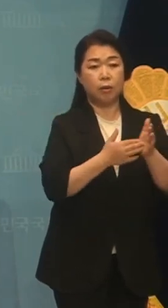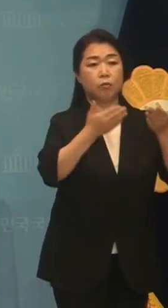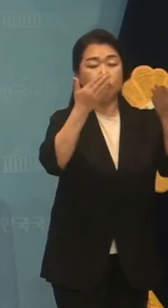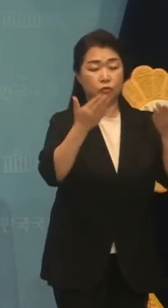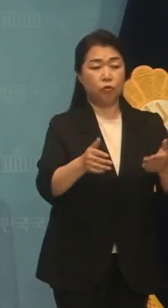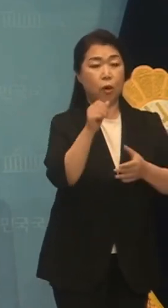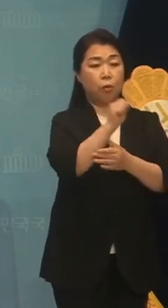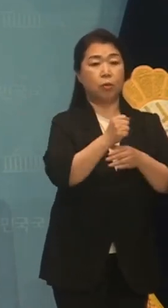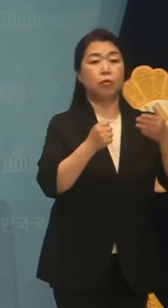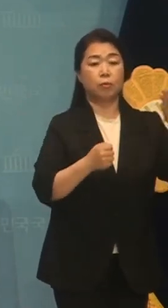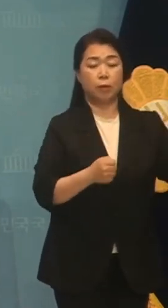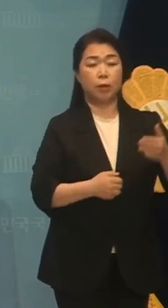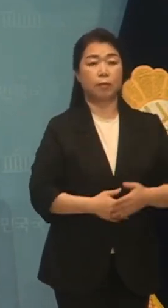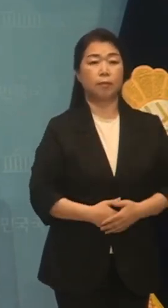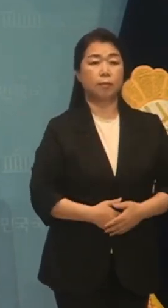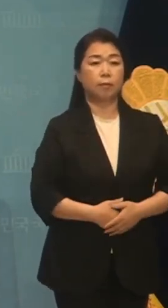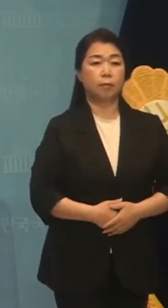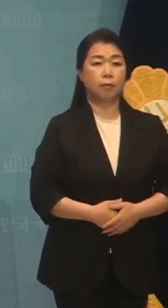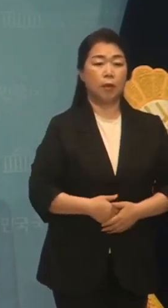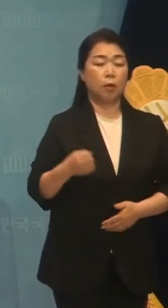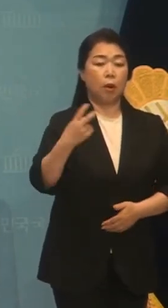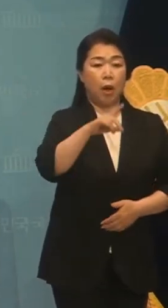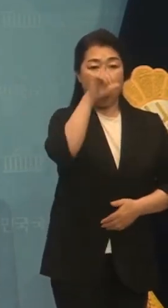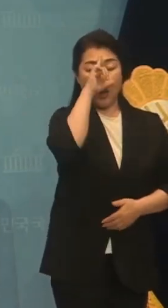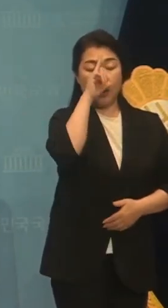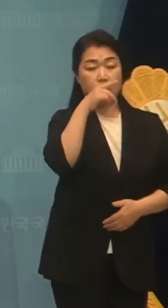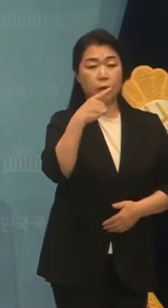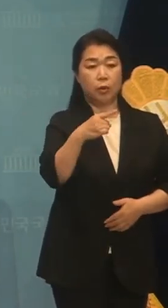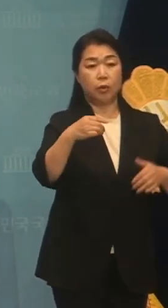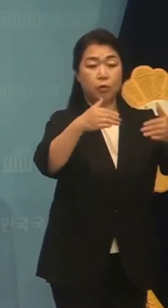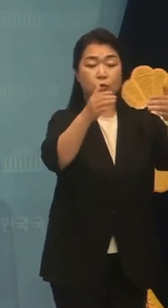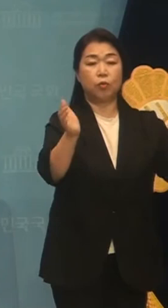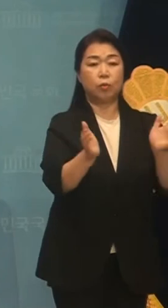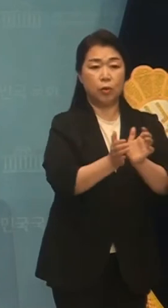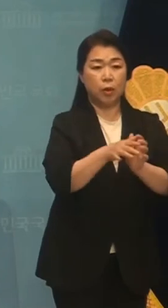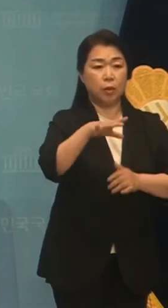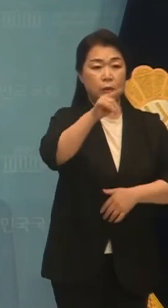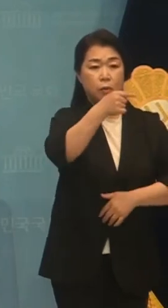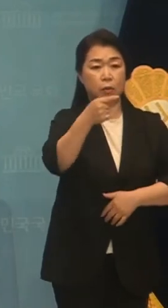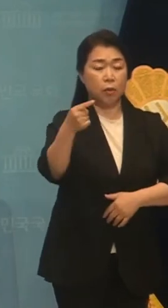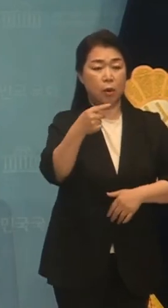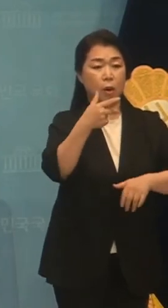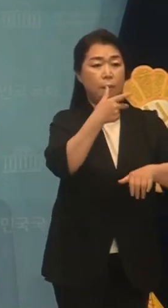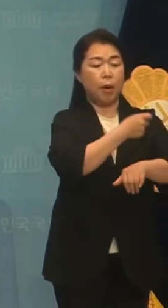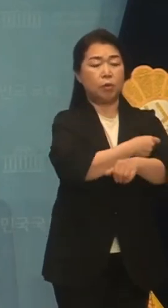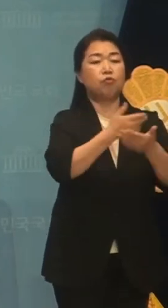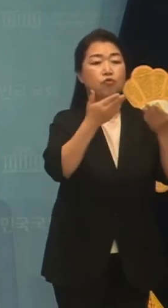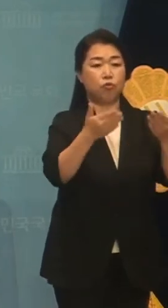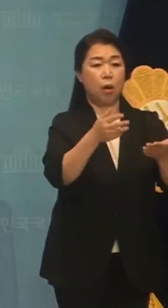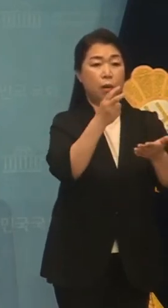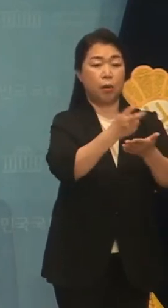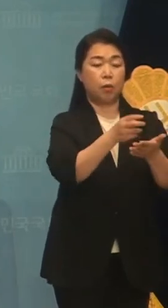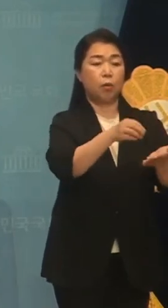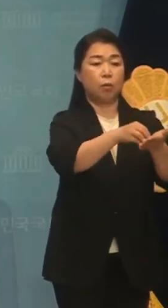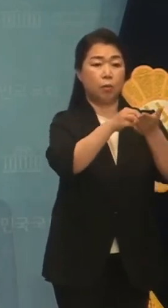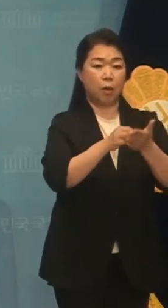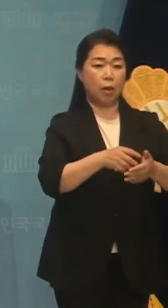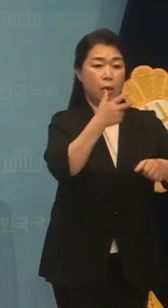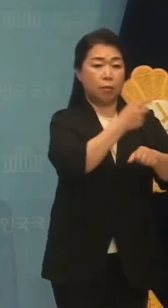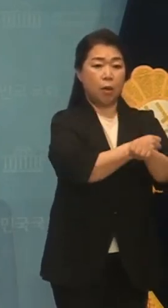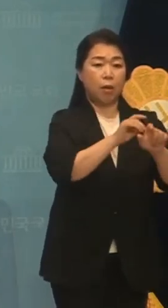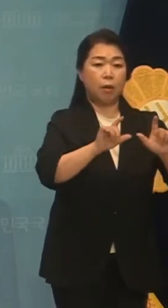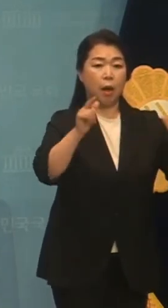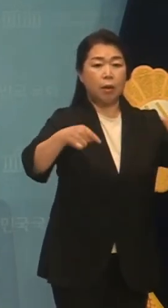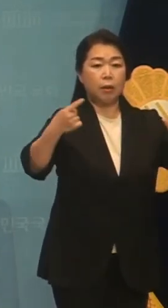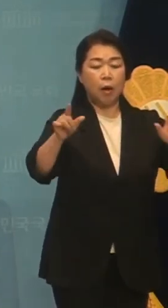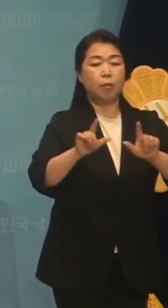있도록 하였습니다. LG그룹은 그룹 차원에서 최초로 백신 휴가를 도입했습니다. 접종 당일과